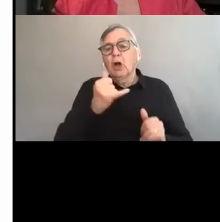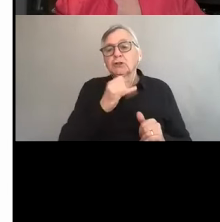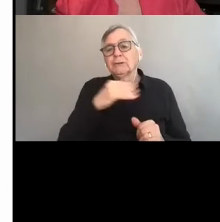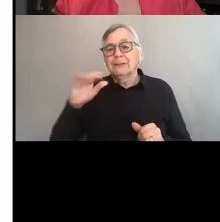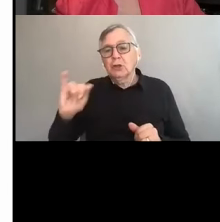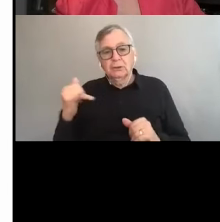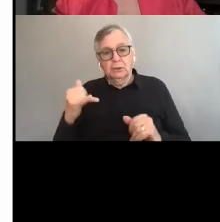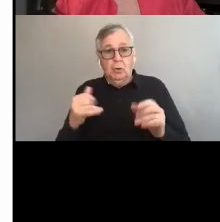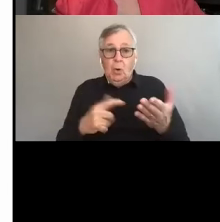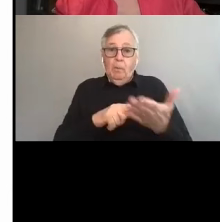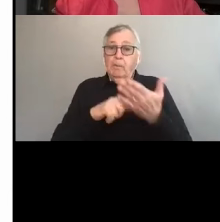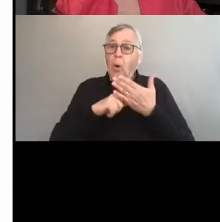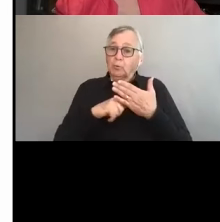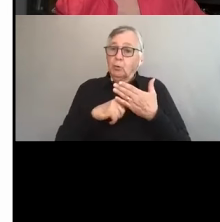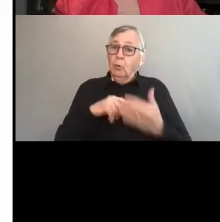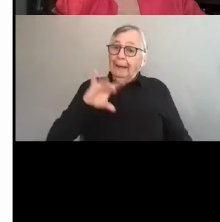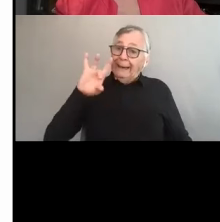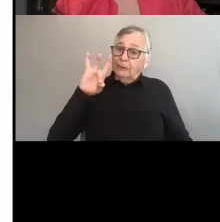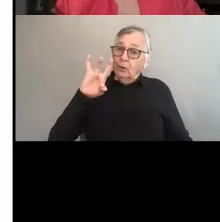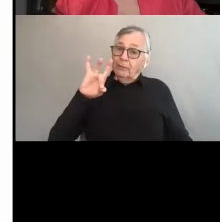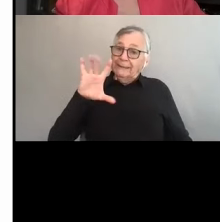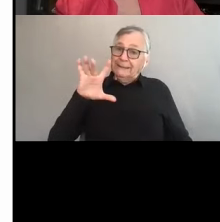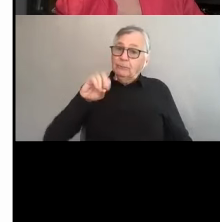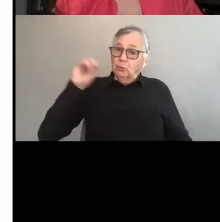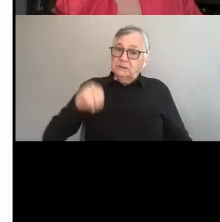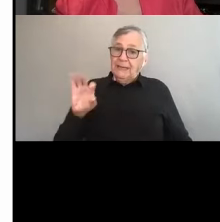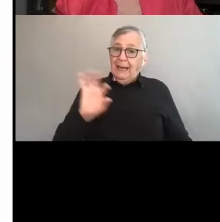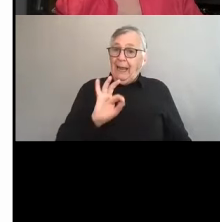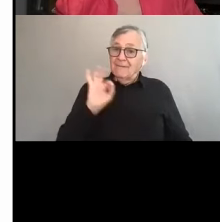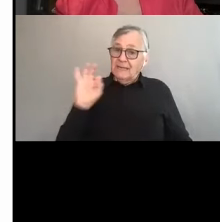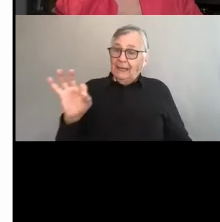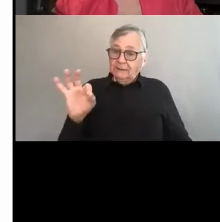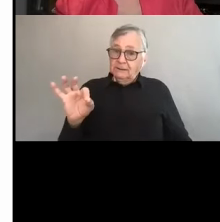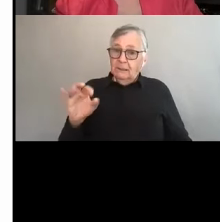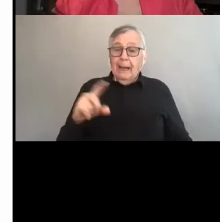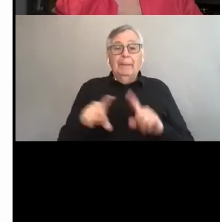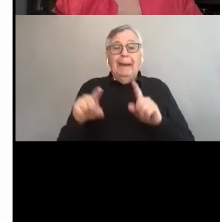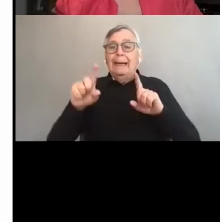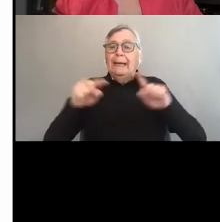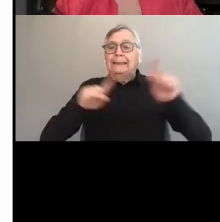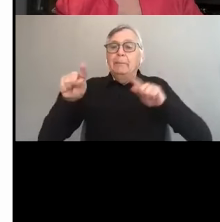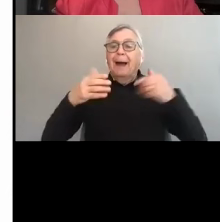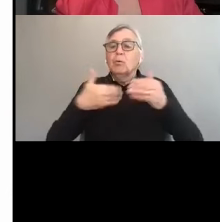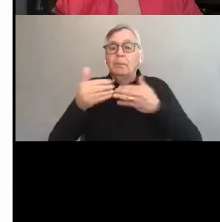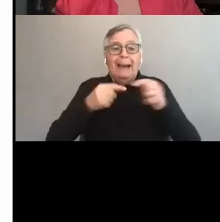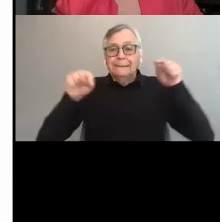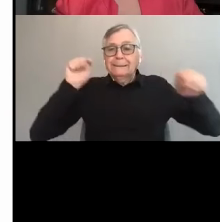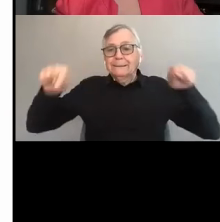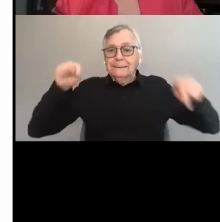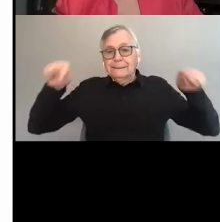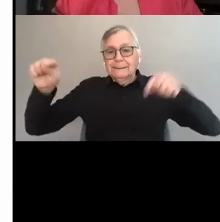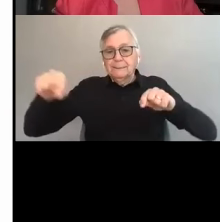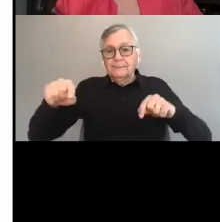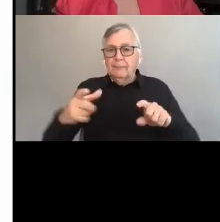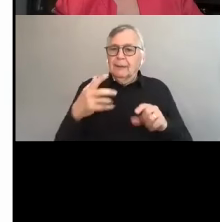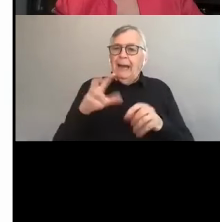en gros 85% d'efficacité, mais selon les lieux où il est administré, parce qu'ils ont fait des études